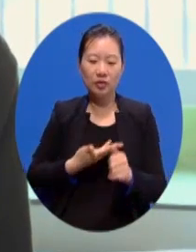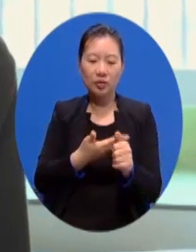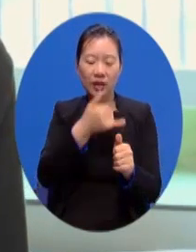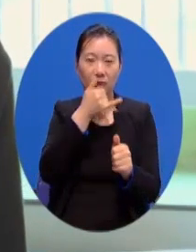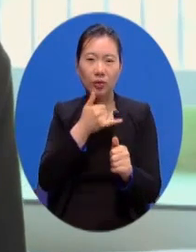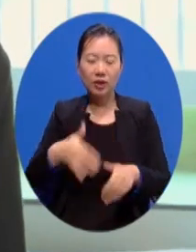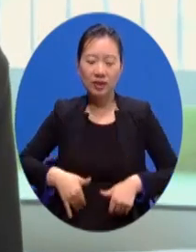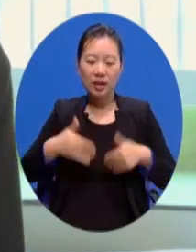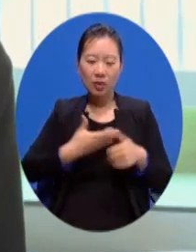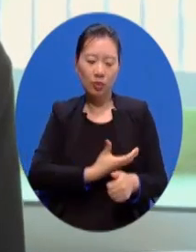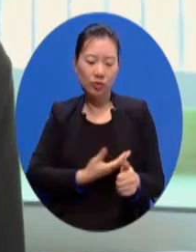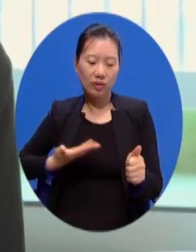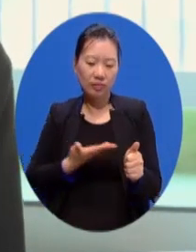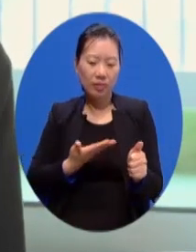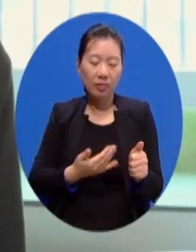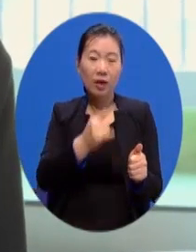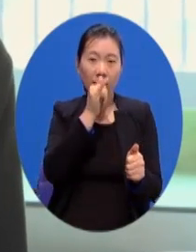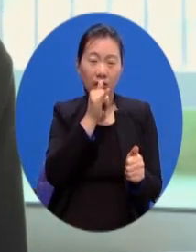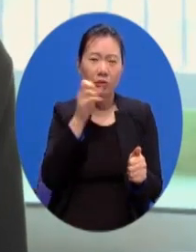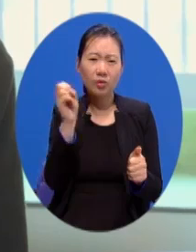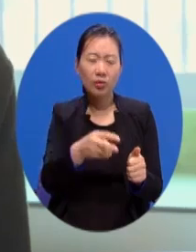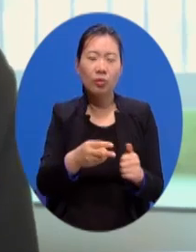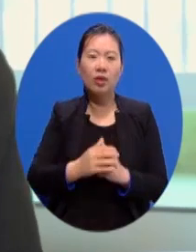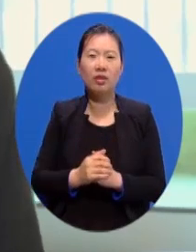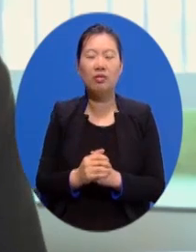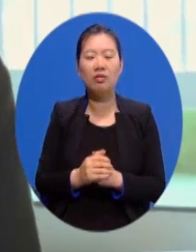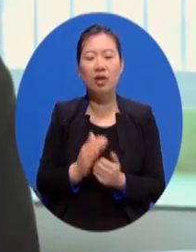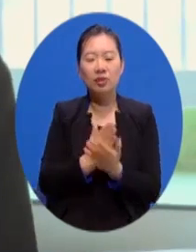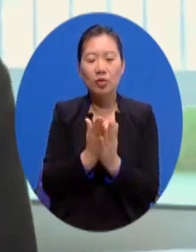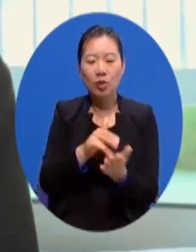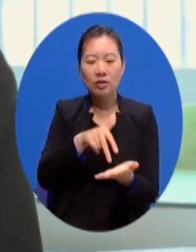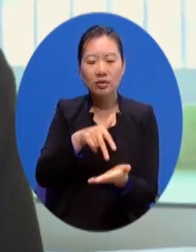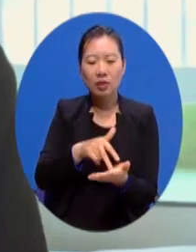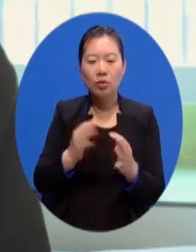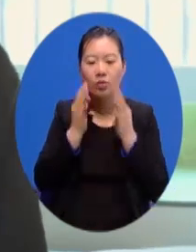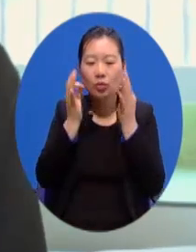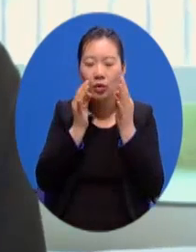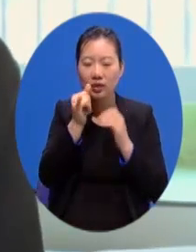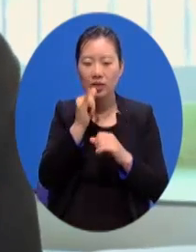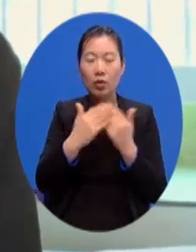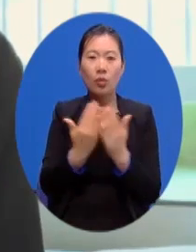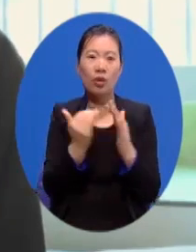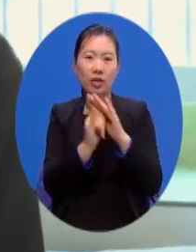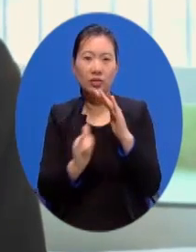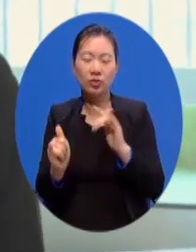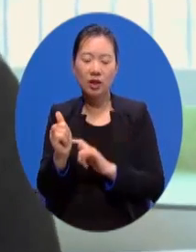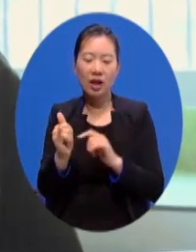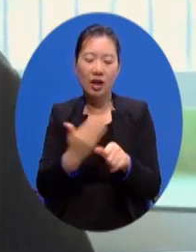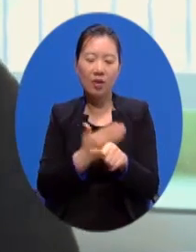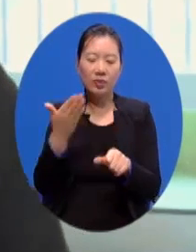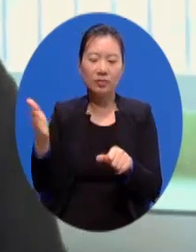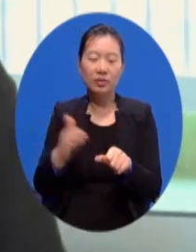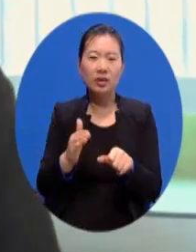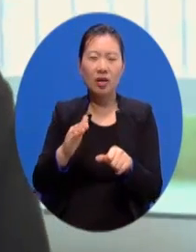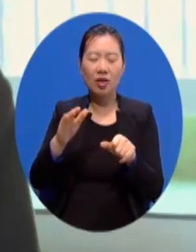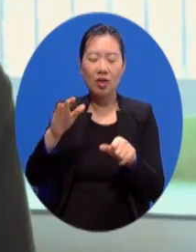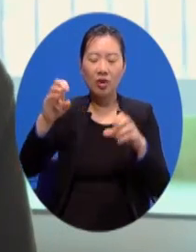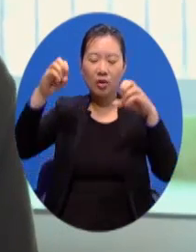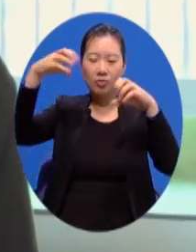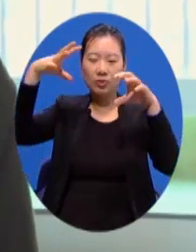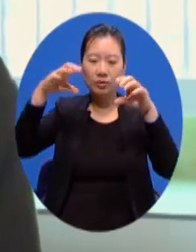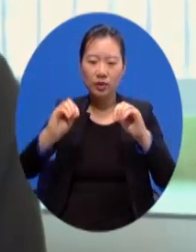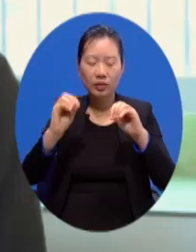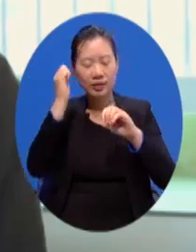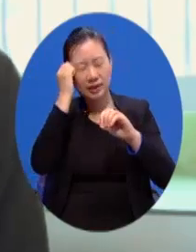뭐 따뜻한 우유를 좀 먹이기도 하고 뭐 다각도로 노력을 많이 하죠. 온 식구가 9시부터 이제 불 끄고 다 잠